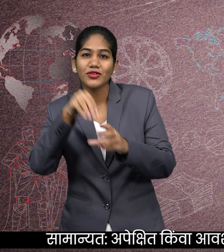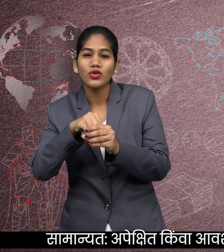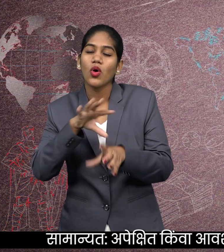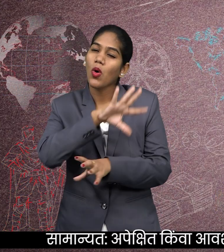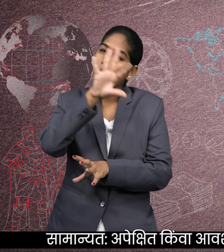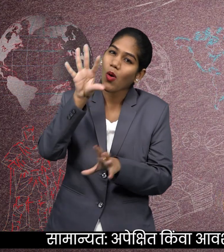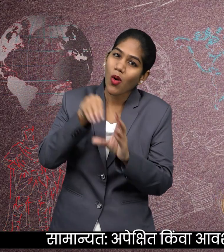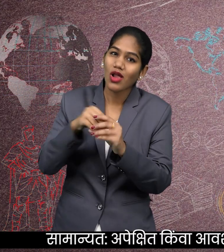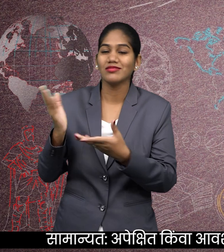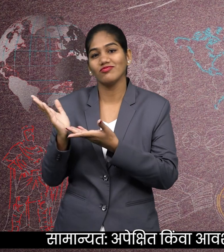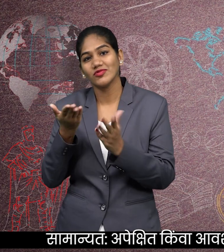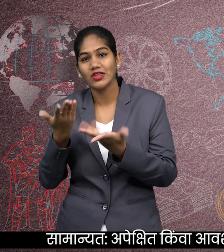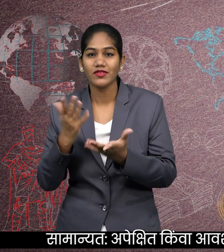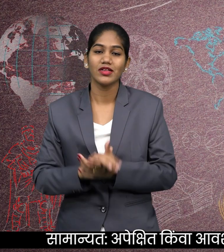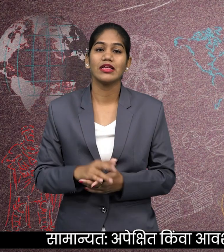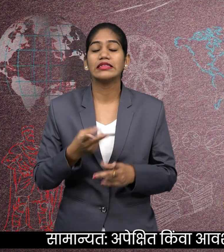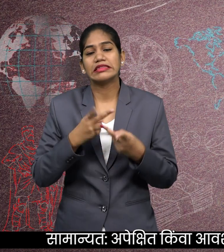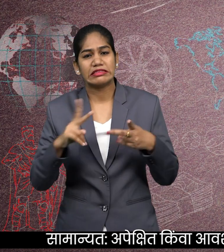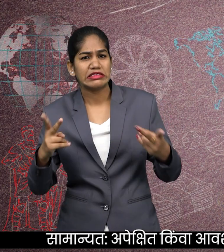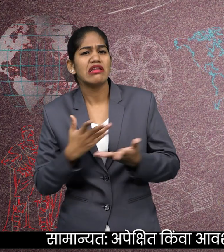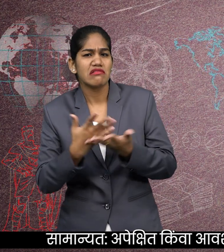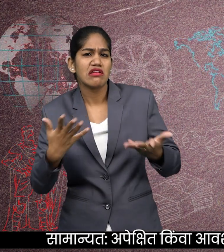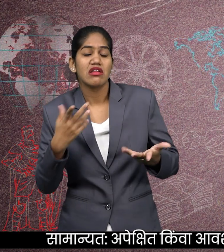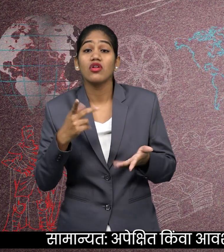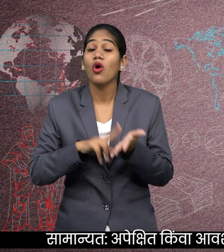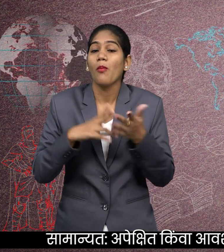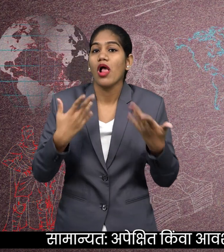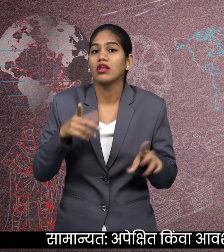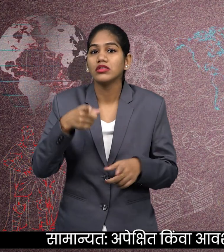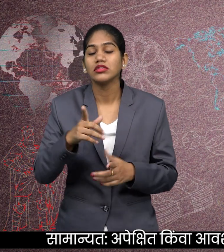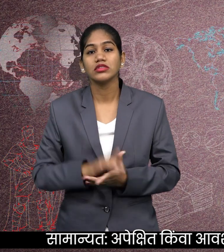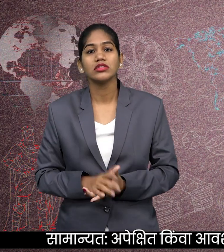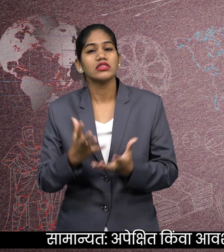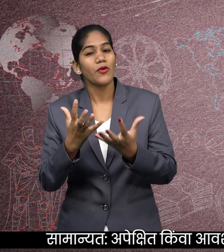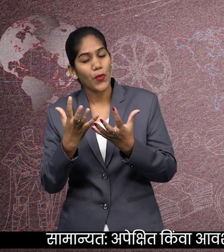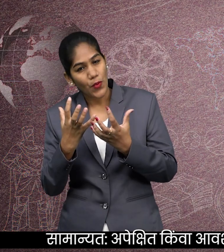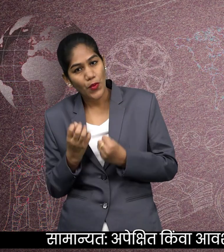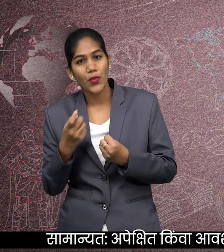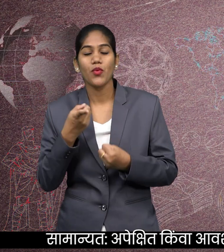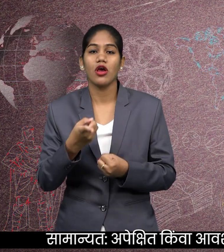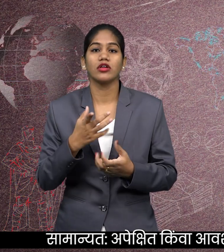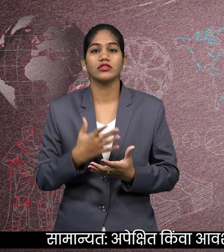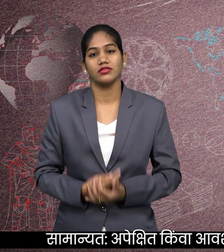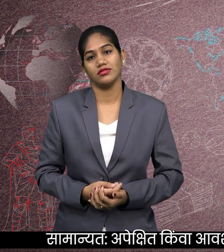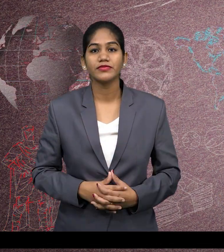सामान्यतः अपेक्षित किंवा आवश्यक असलेल्या सर्व सेवा किंवा वस्तूंचा समावेश.